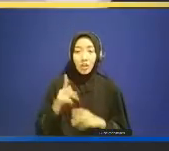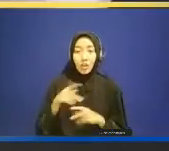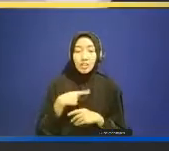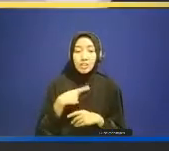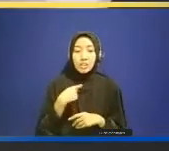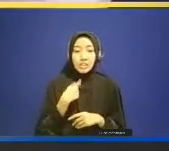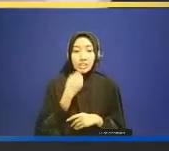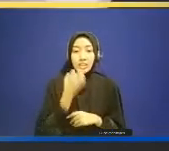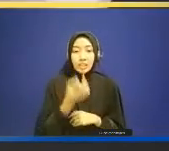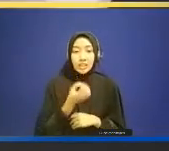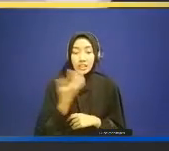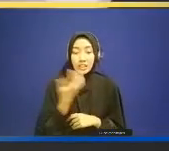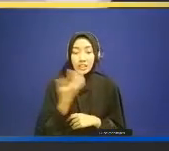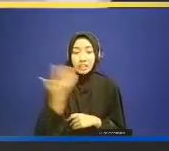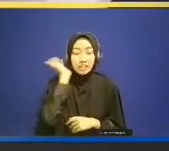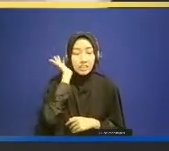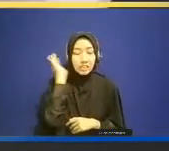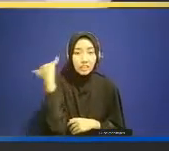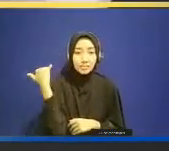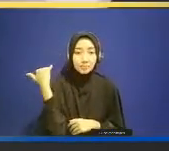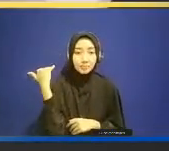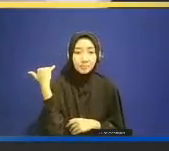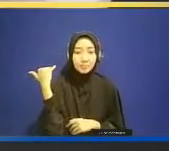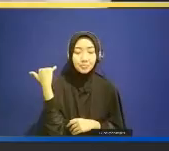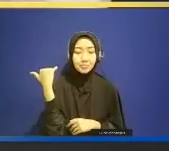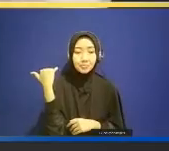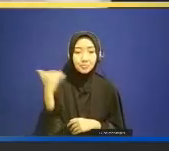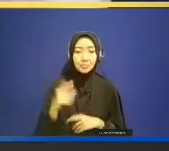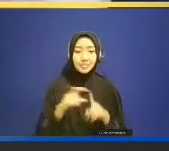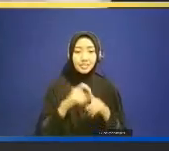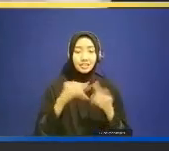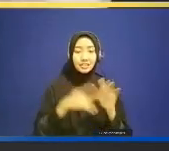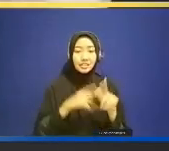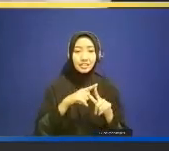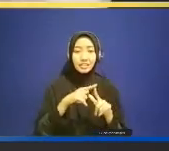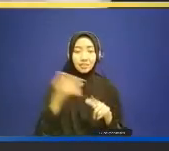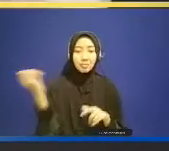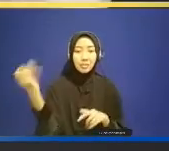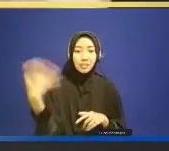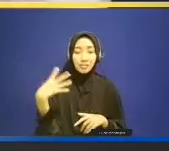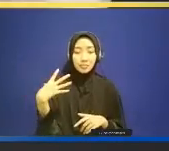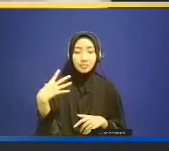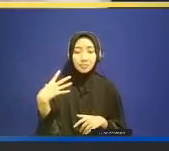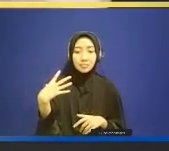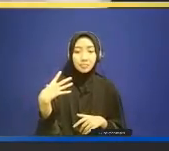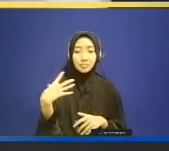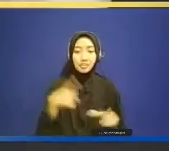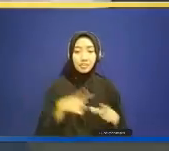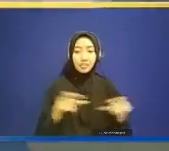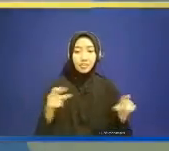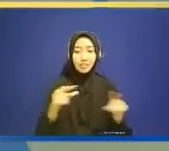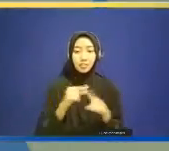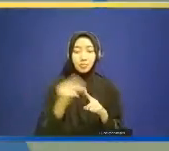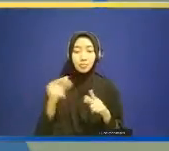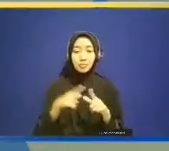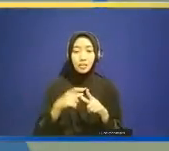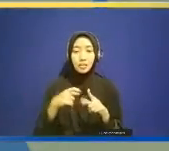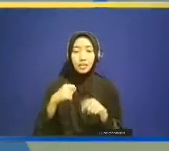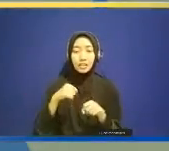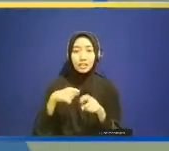prupus pak ya tadi saya dengar juga Dina Mbak Dina Kalau enggak salah bicara mengenai kartu pra kerja